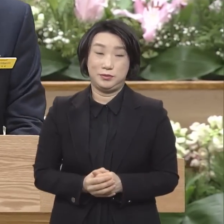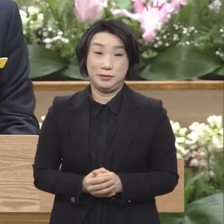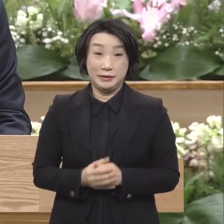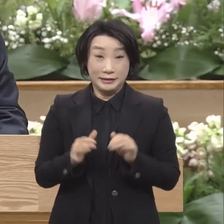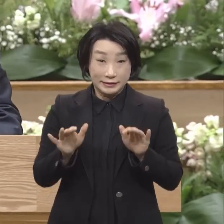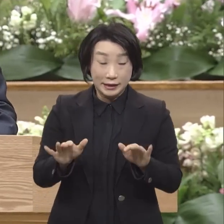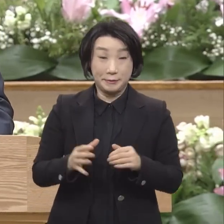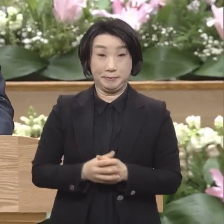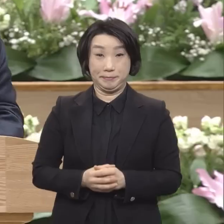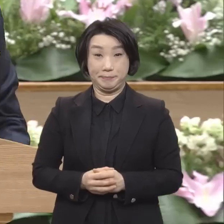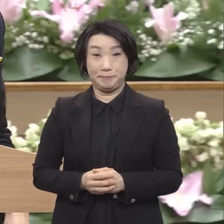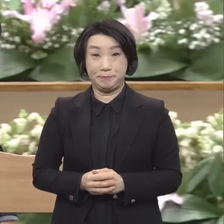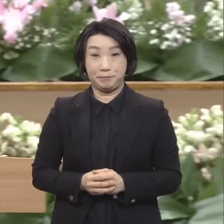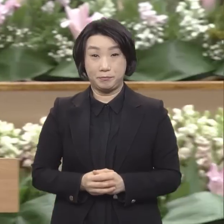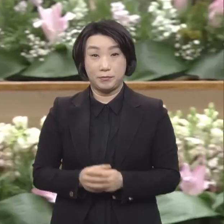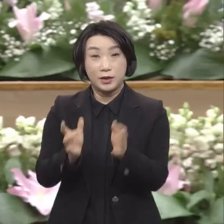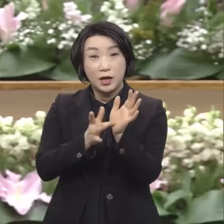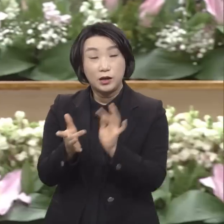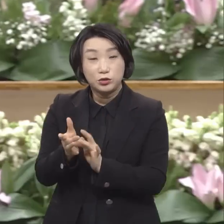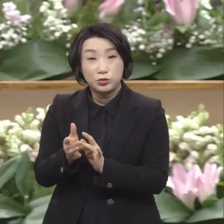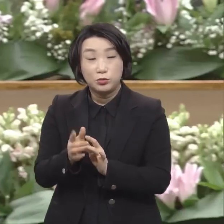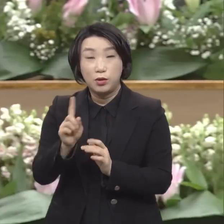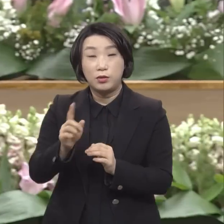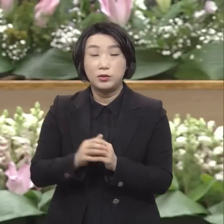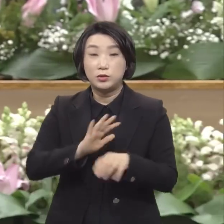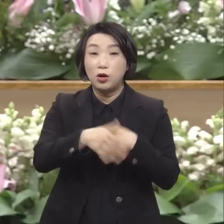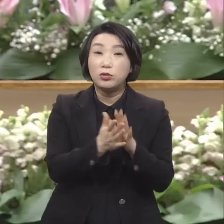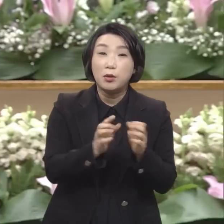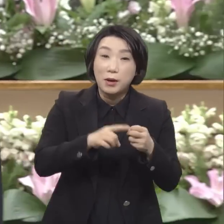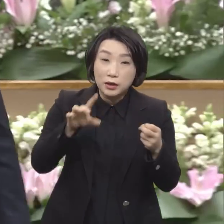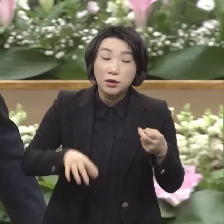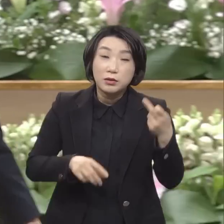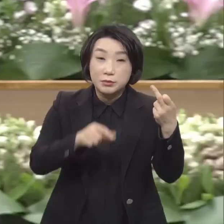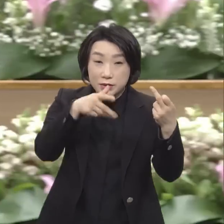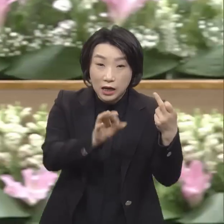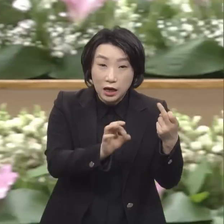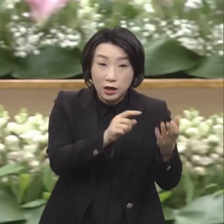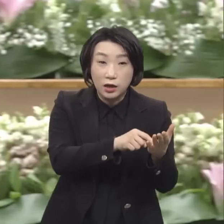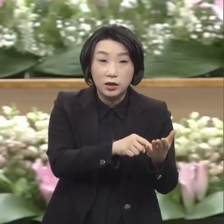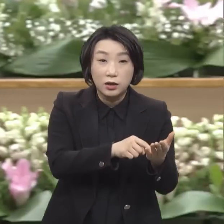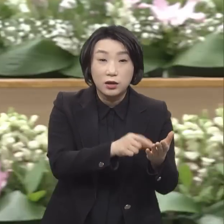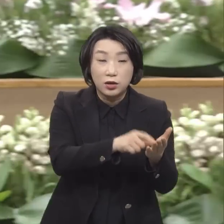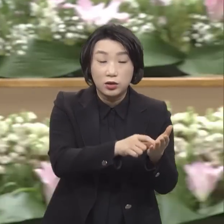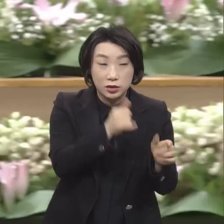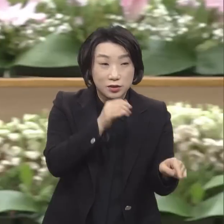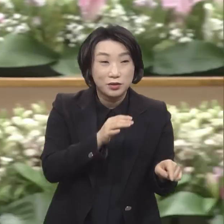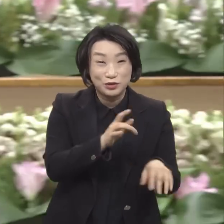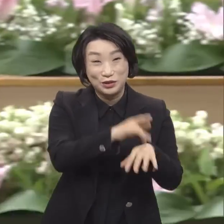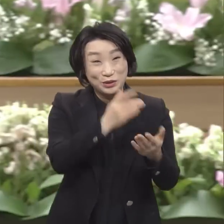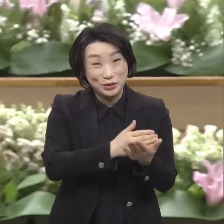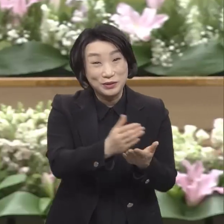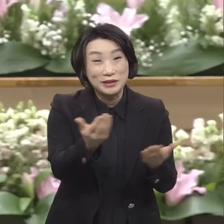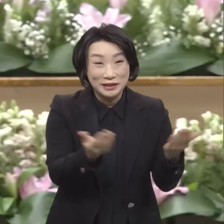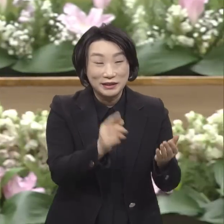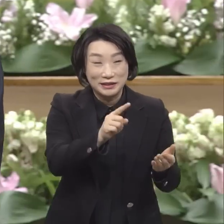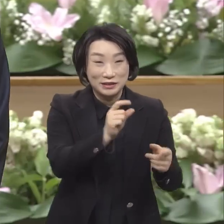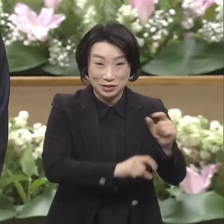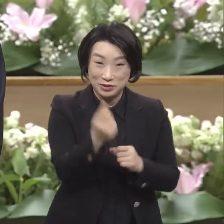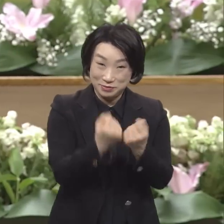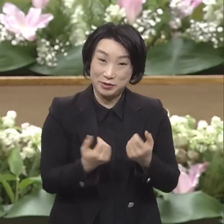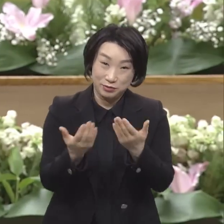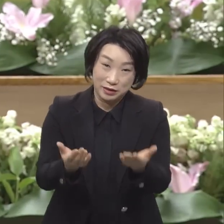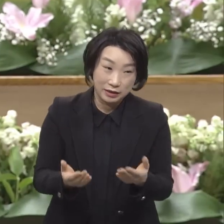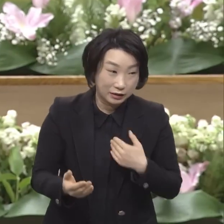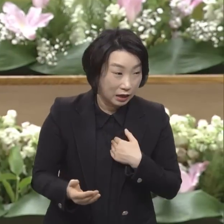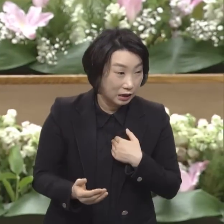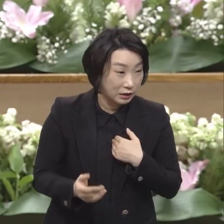자, 예수께서 마태복음 12장에 그 귀신 쫓는 일 더하겠습니다. 내가